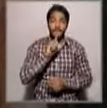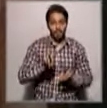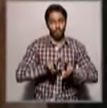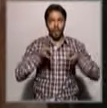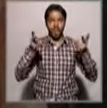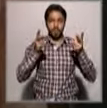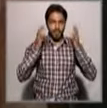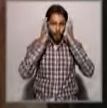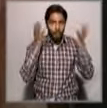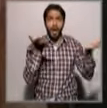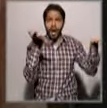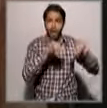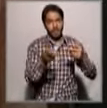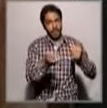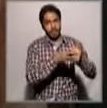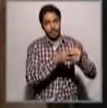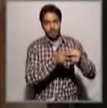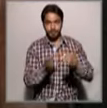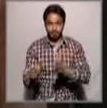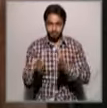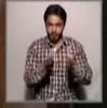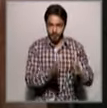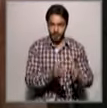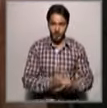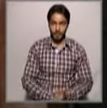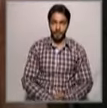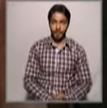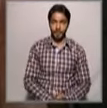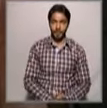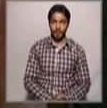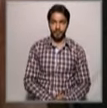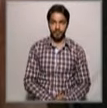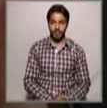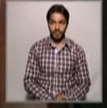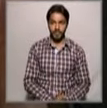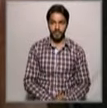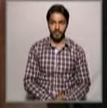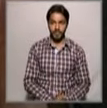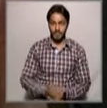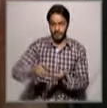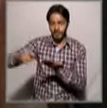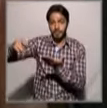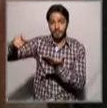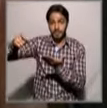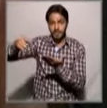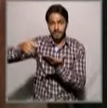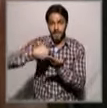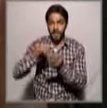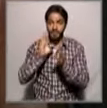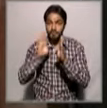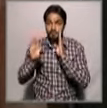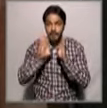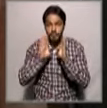السلام عليكم ورحمة الله وبركاته. السلام ورحمة الله وبركاته. صلوا على اللي هيشفع فينا صلى الله عليه